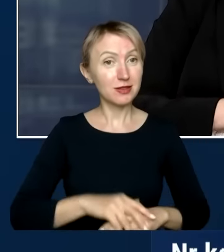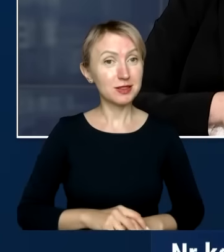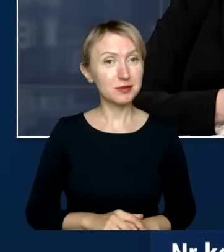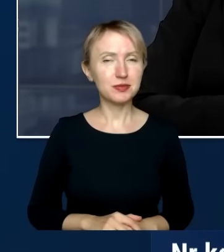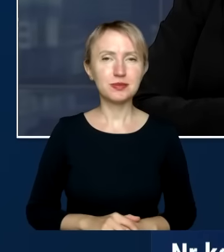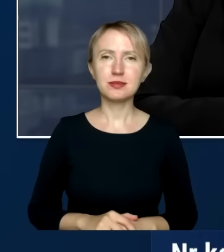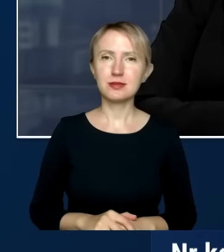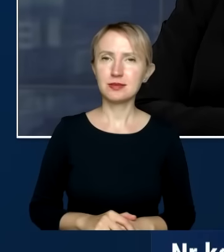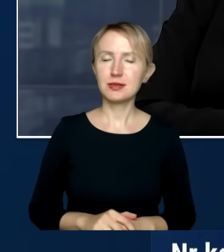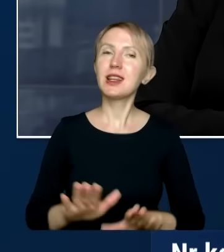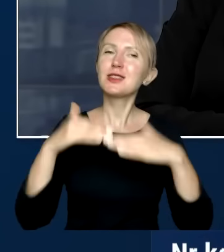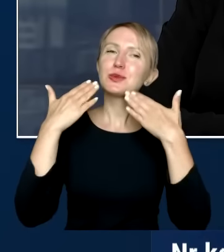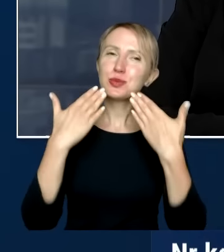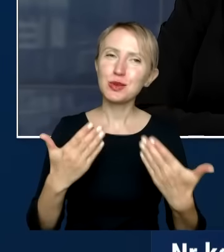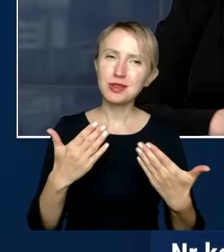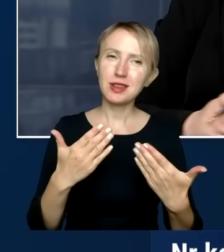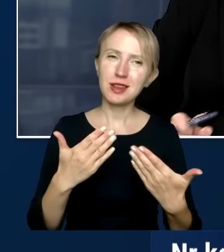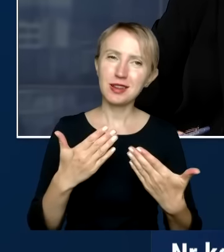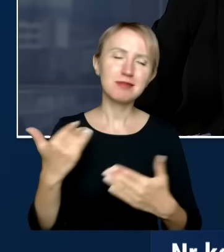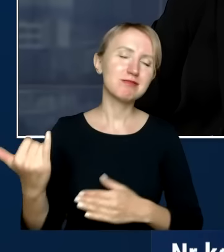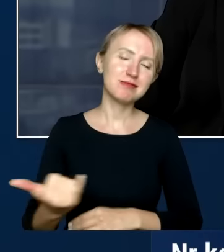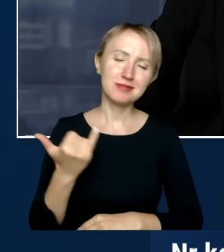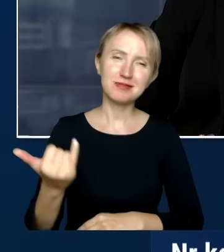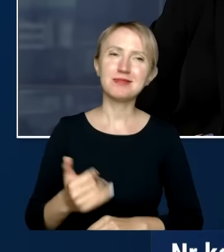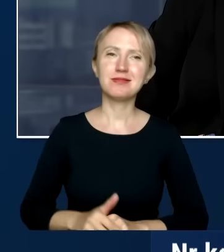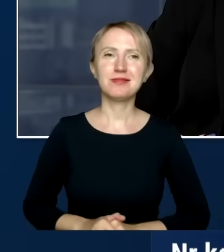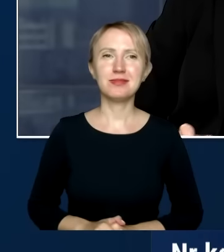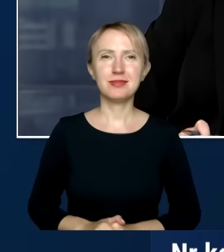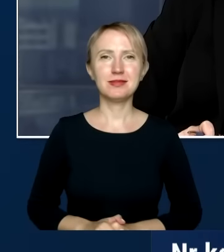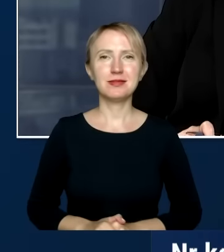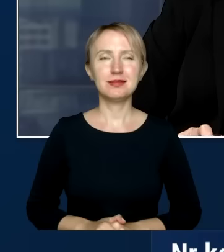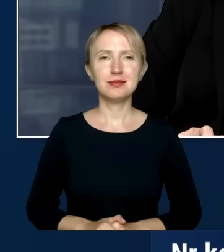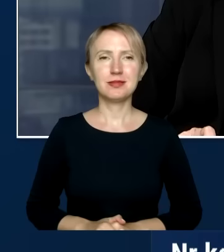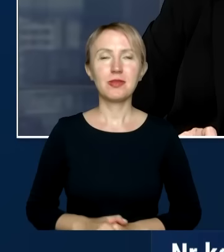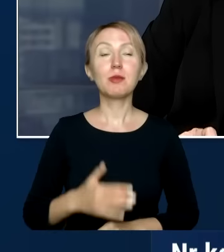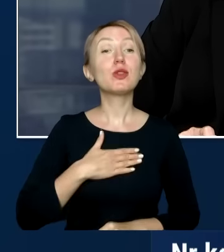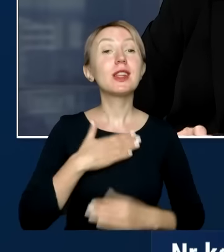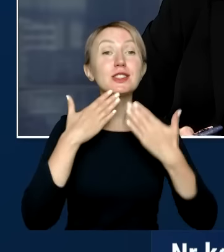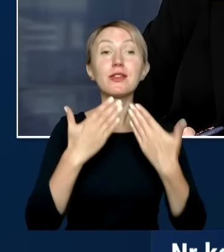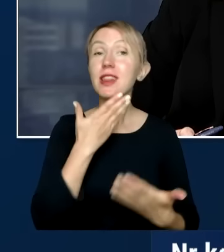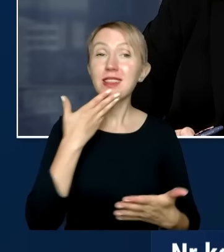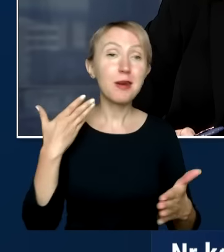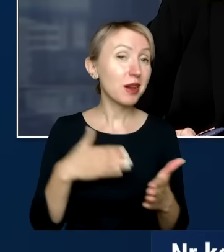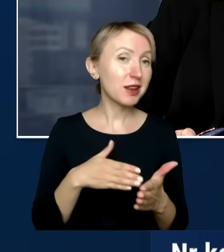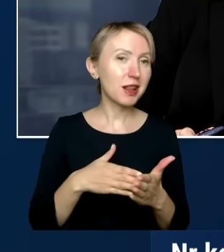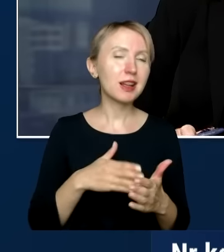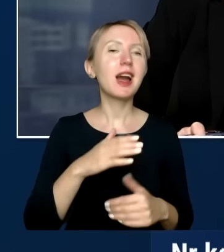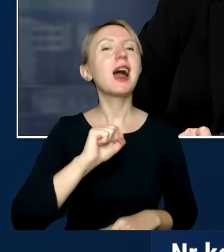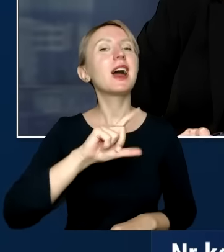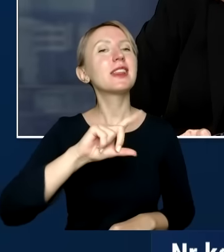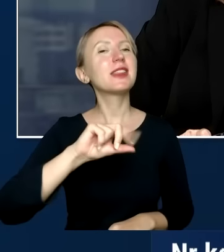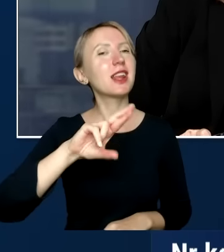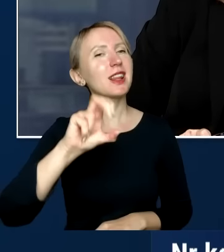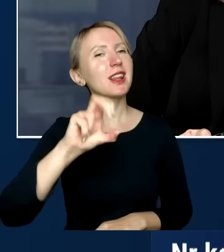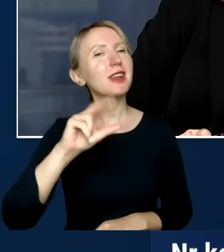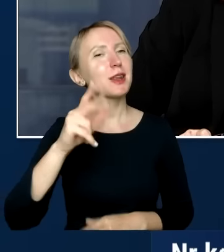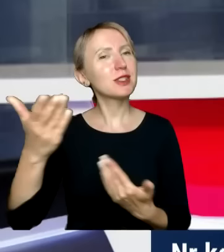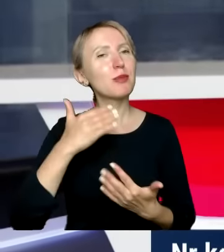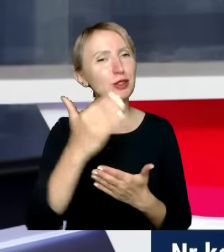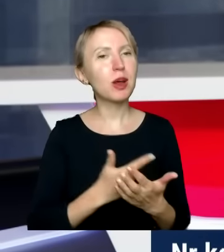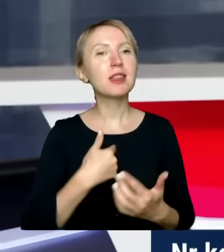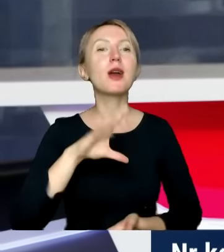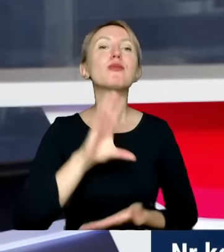słowa podziękowania na każdym kroku słowa podziękowania na każdym kroku bo nasza wdzięczność nie ma granic Adrian klarenbach zaprasza na swój program ja jeszcze raz